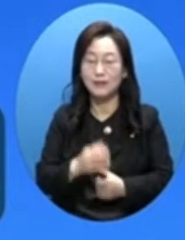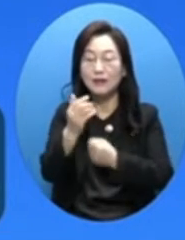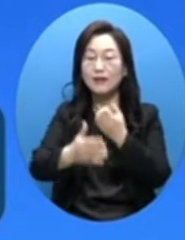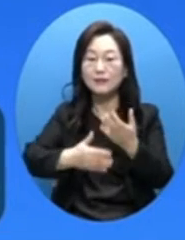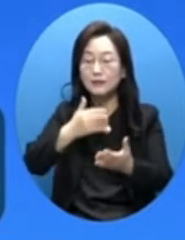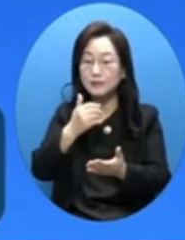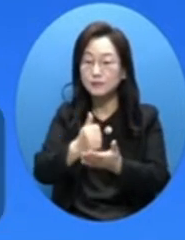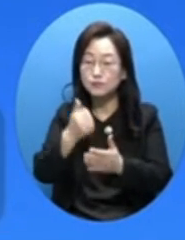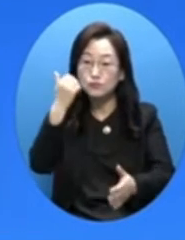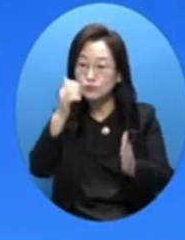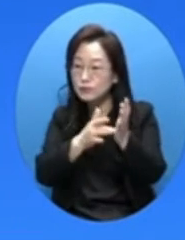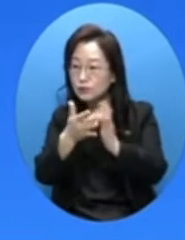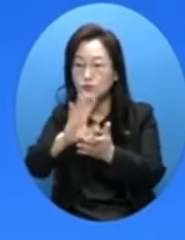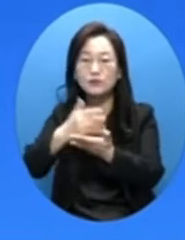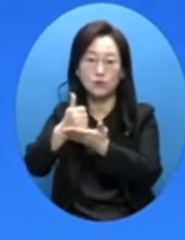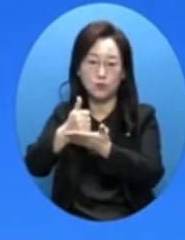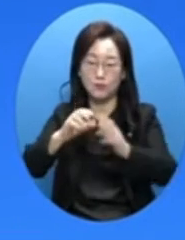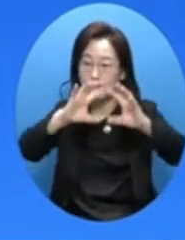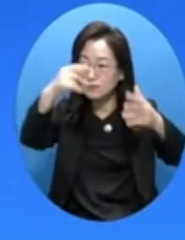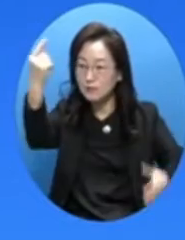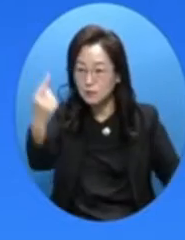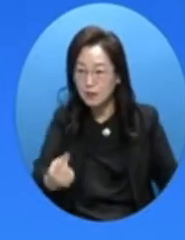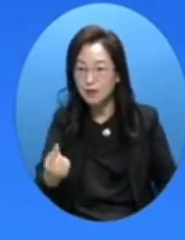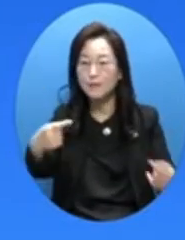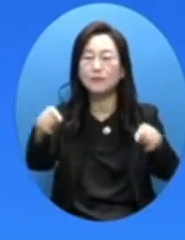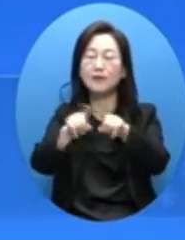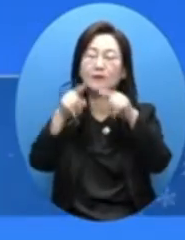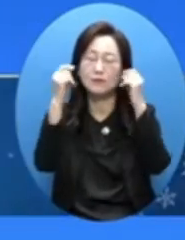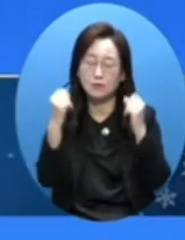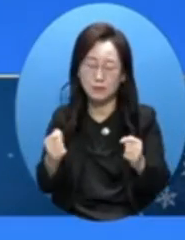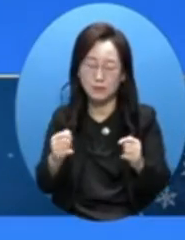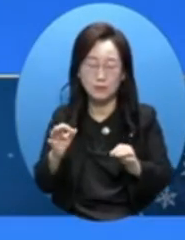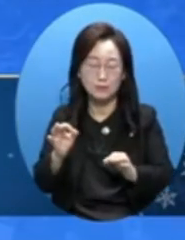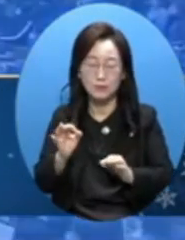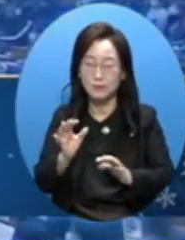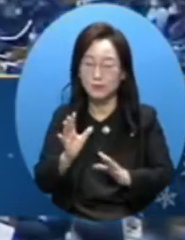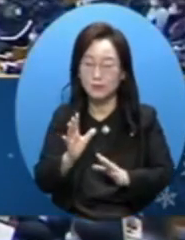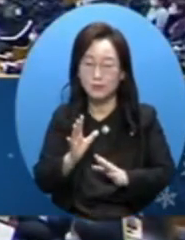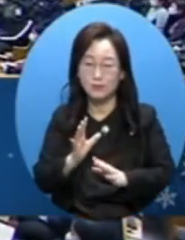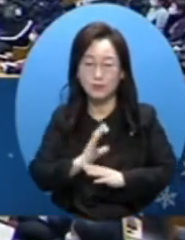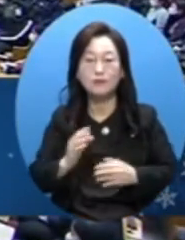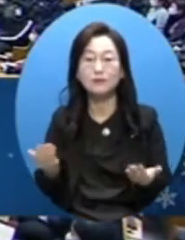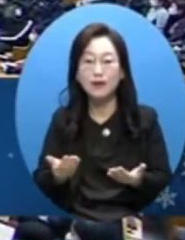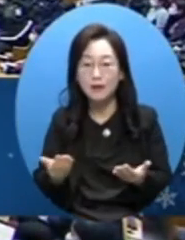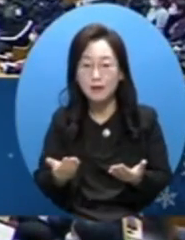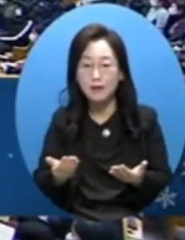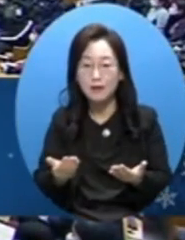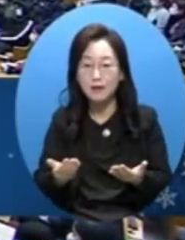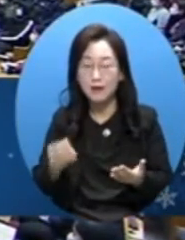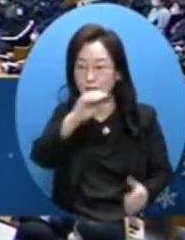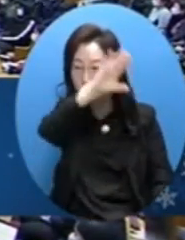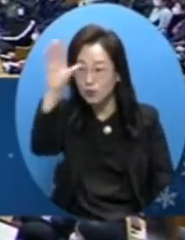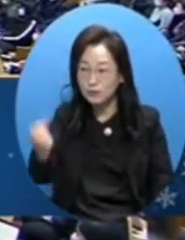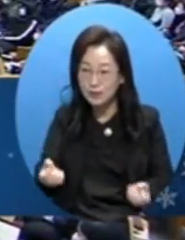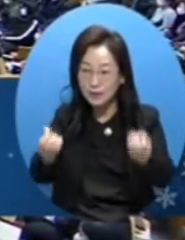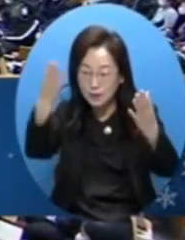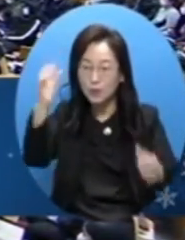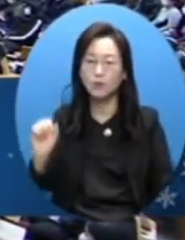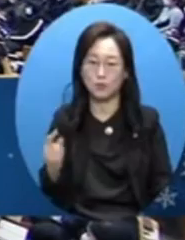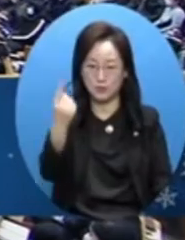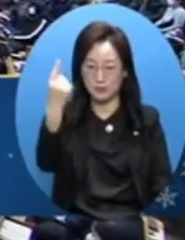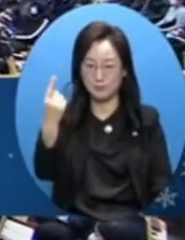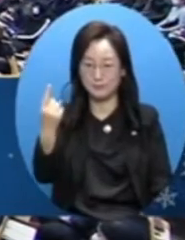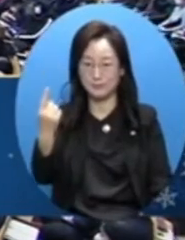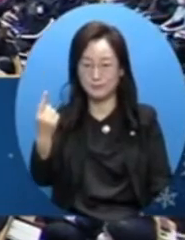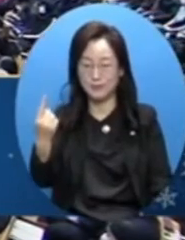하나님이신 예수님께서 이 땅에서 우리와 함께 거하시는 이 놀라운 사건이 성탄절로 시작된 것입니다. 먼저 우리와